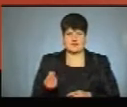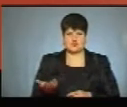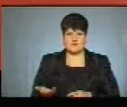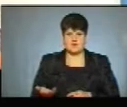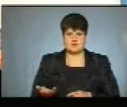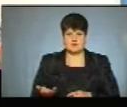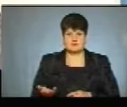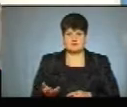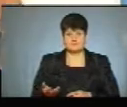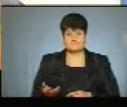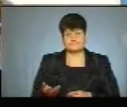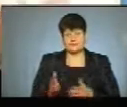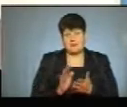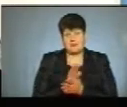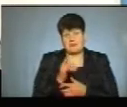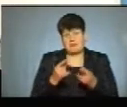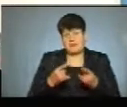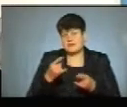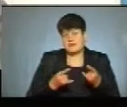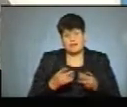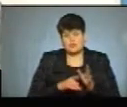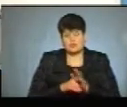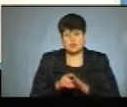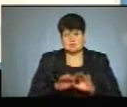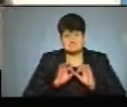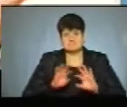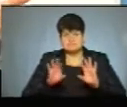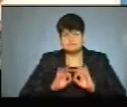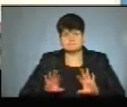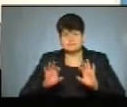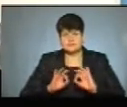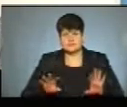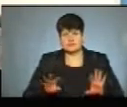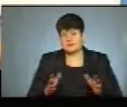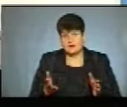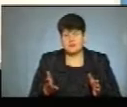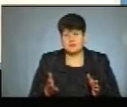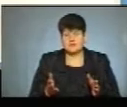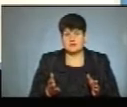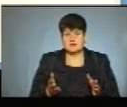Ну, медійно. Тобто це медійно почало розганятися в медіа, відповідно.